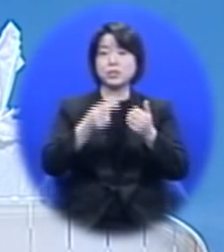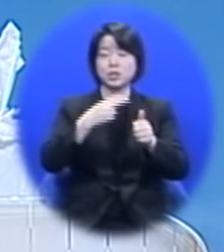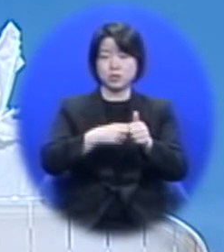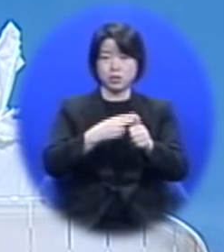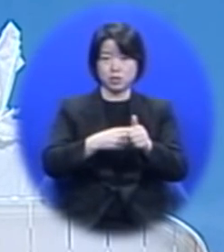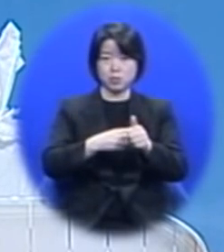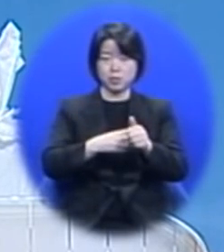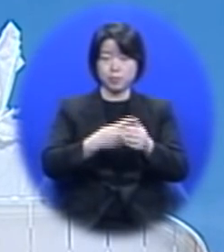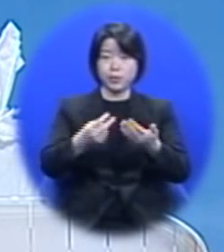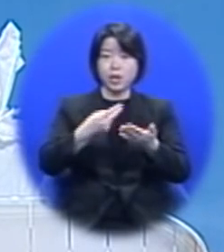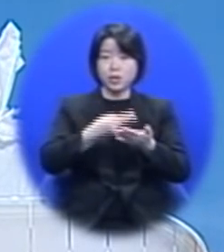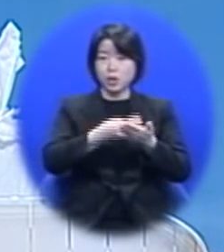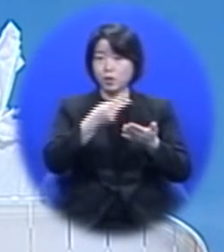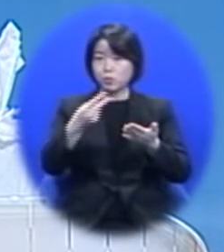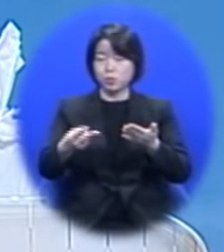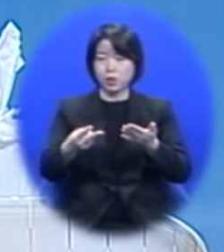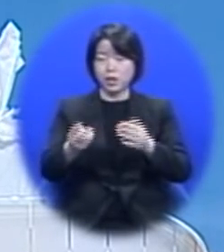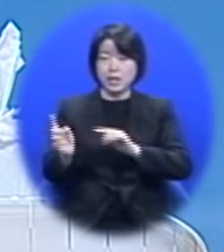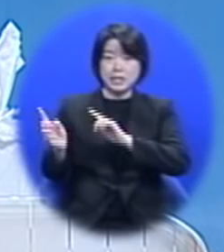그러니까 퇴원 후에